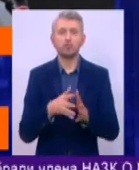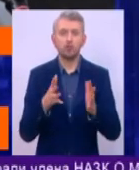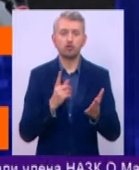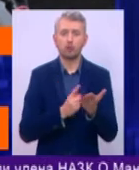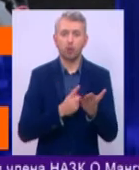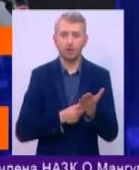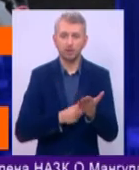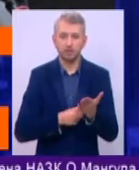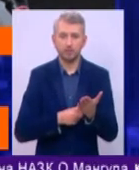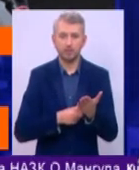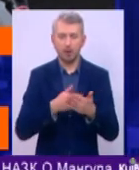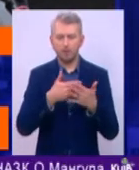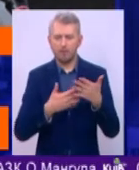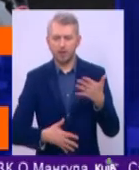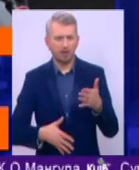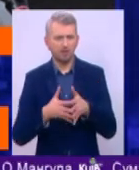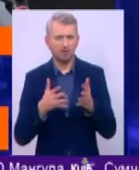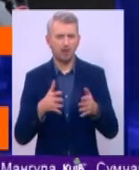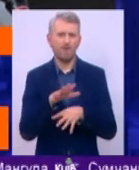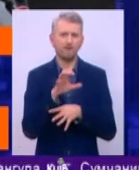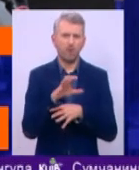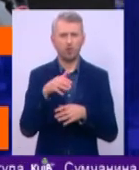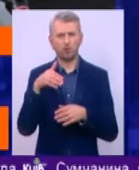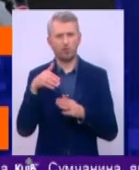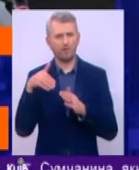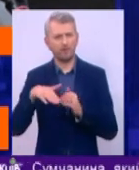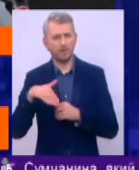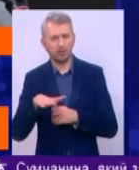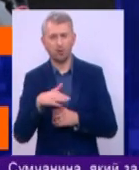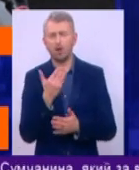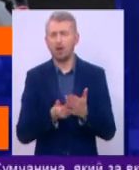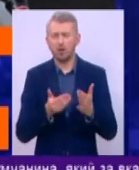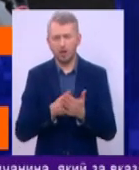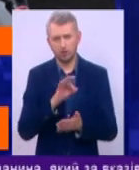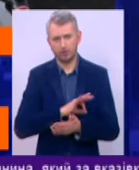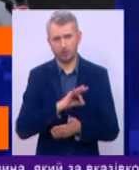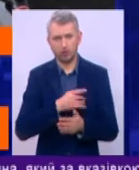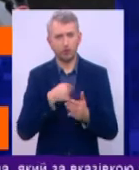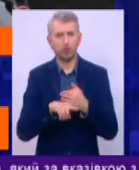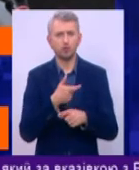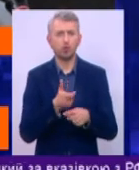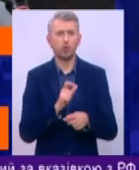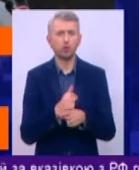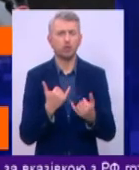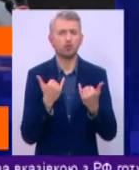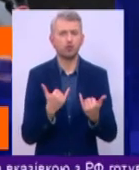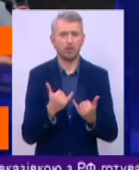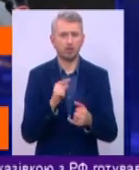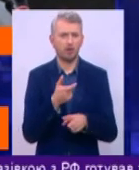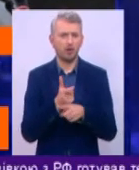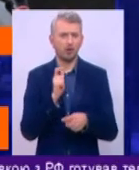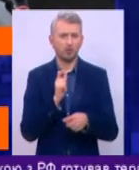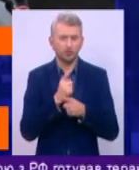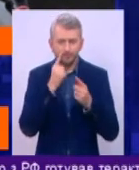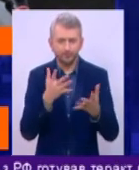доказів, перелік їх дуже великий. Фото, відео дуже раджу використовувати, тому що дуже сучасно і воно дуже